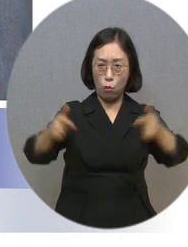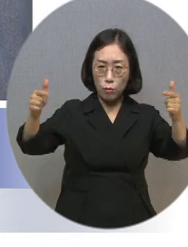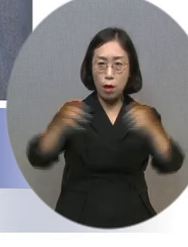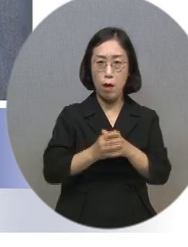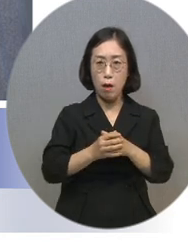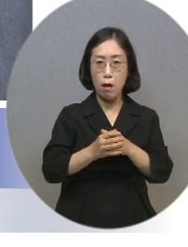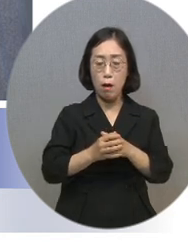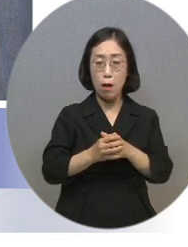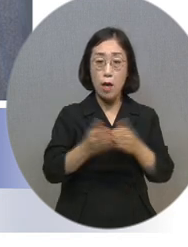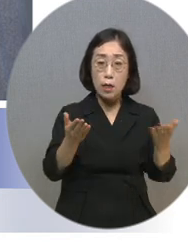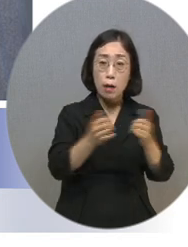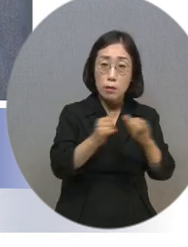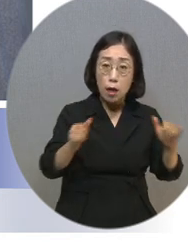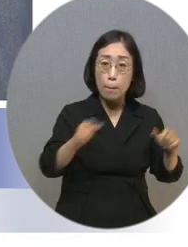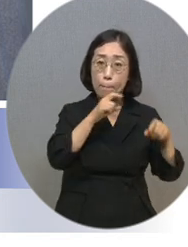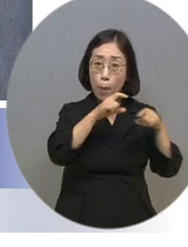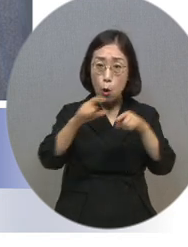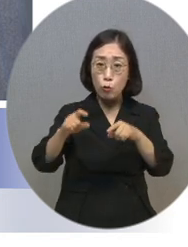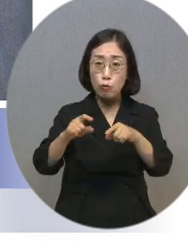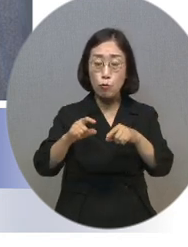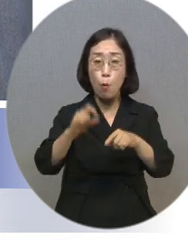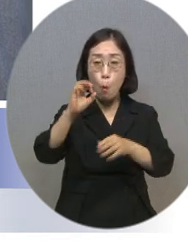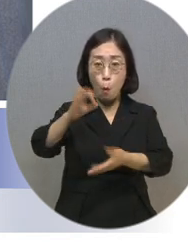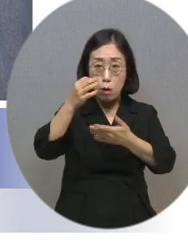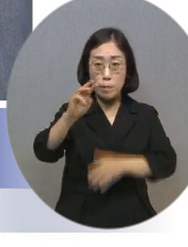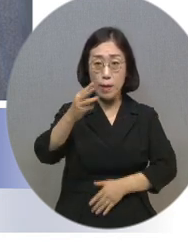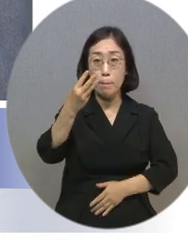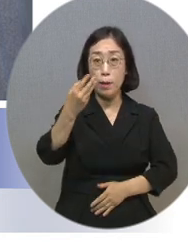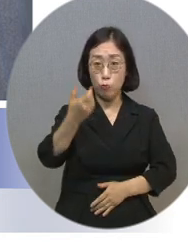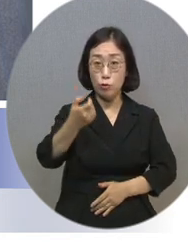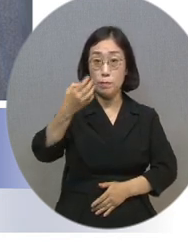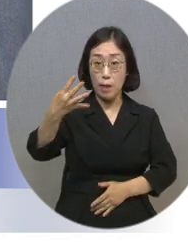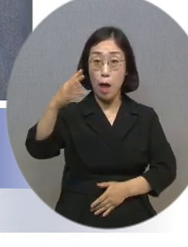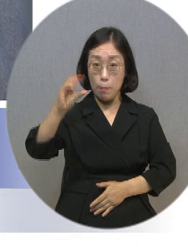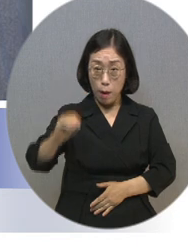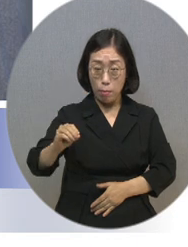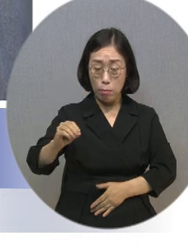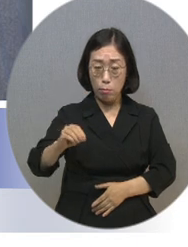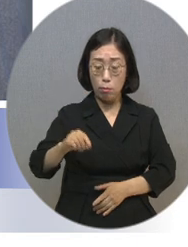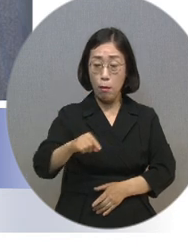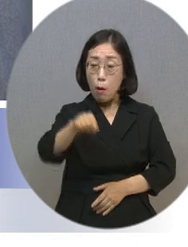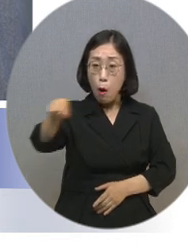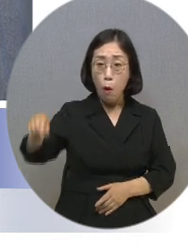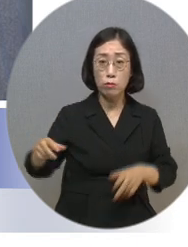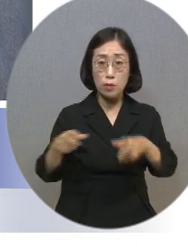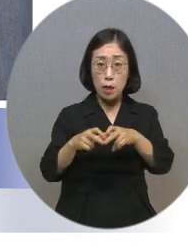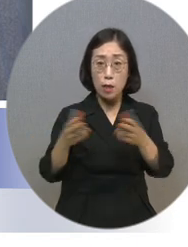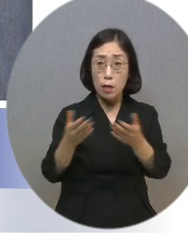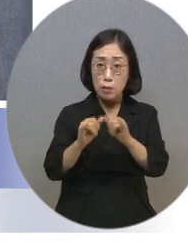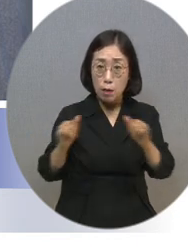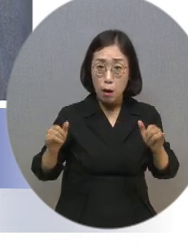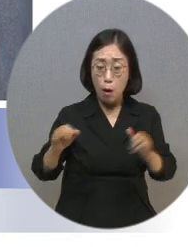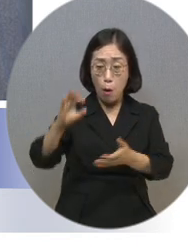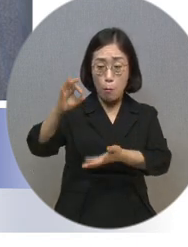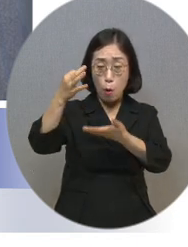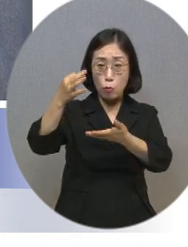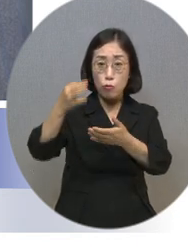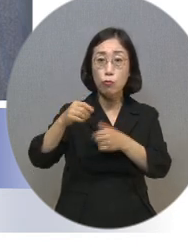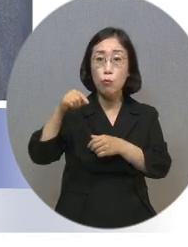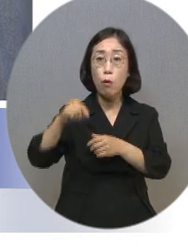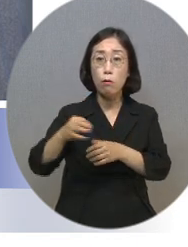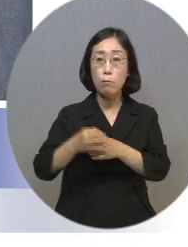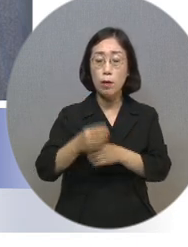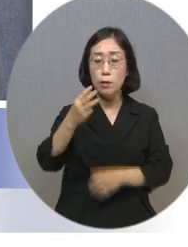월평균 임금이 364만 원인 가운데이 최저 임금 적용 재외 장애 근로자들은 월평균 임금이